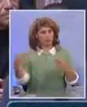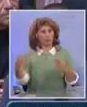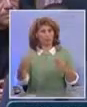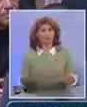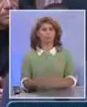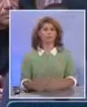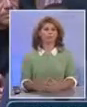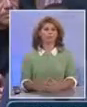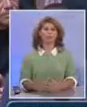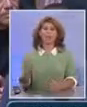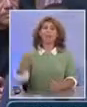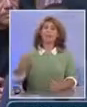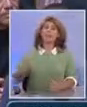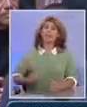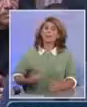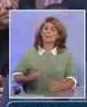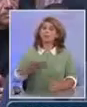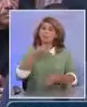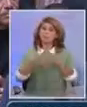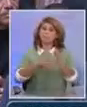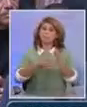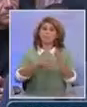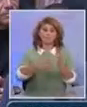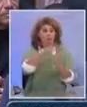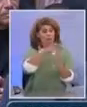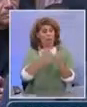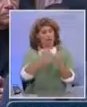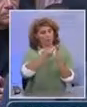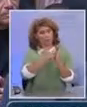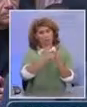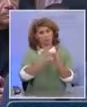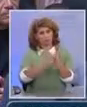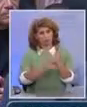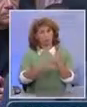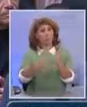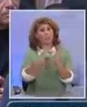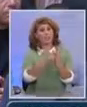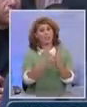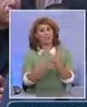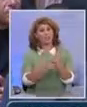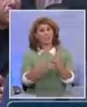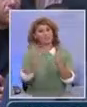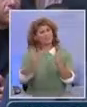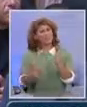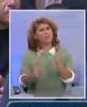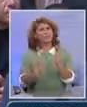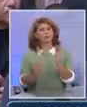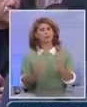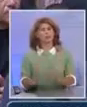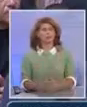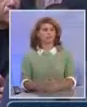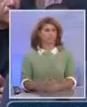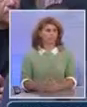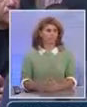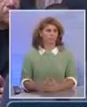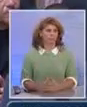πάρει δημόσια θέση αρθρογραφώντας και είχε γράψει τα εξής χαρακτηριστικά.